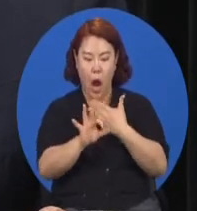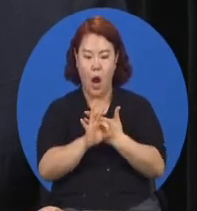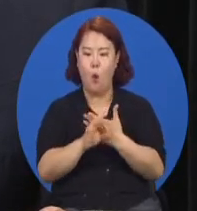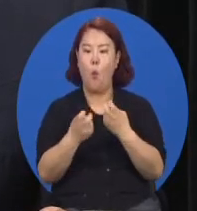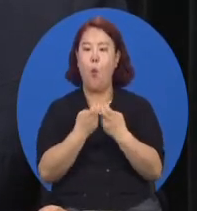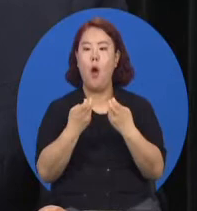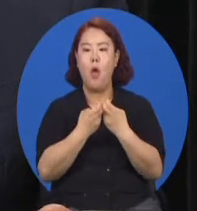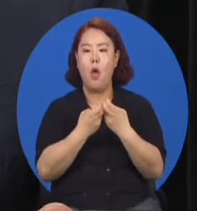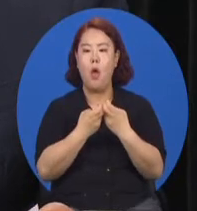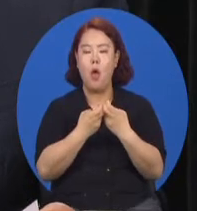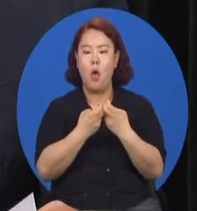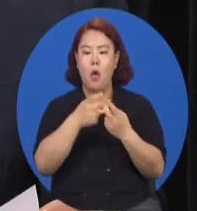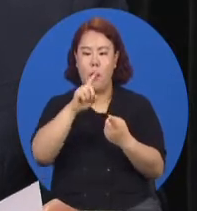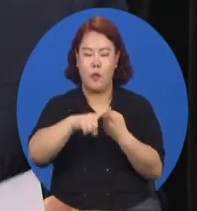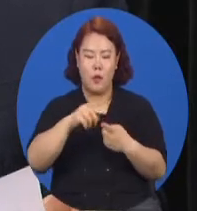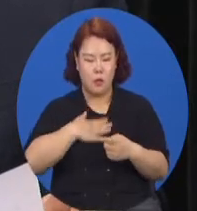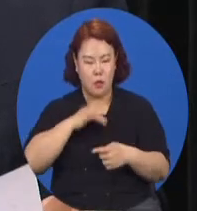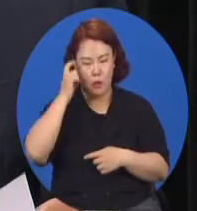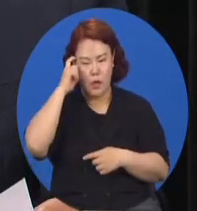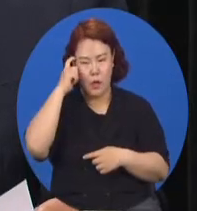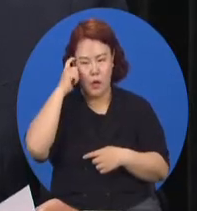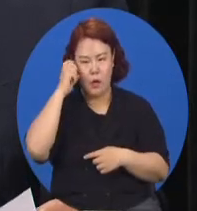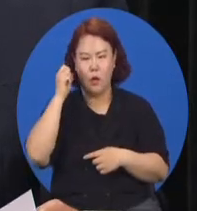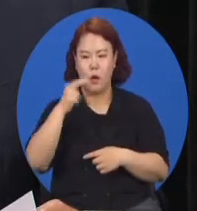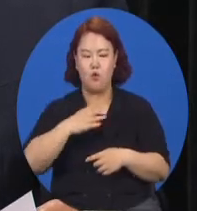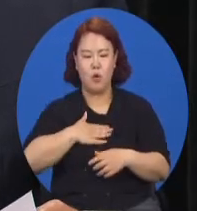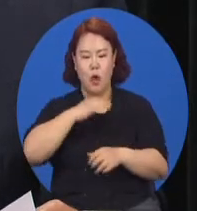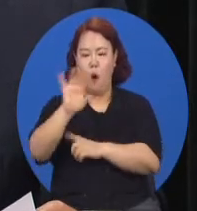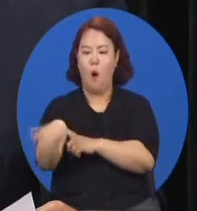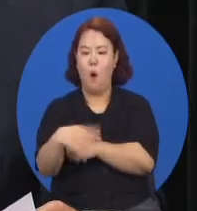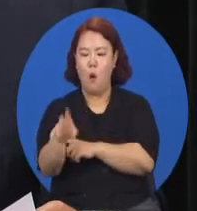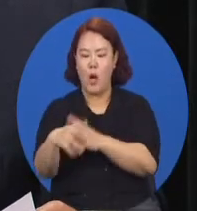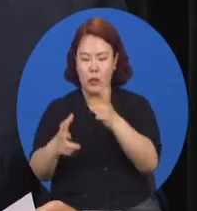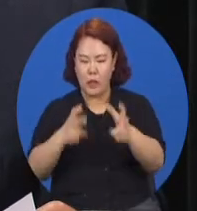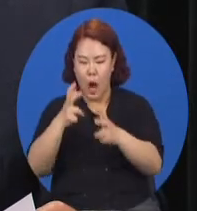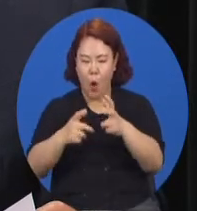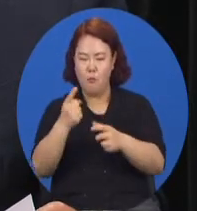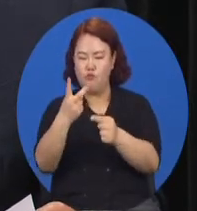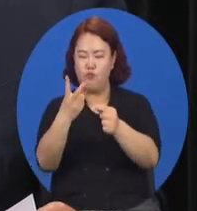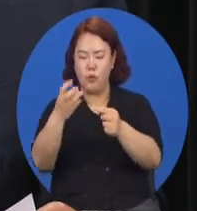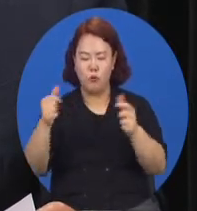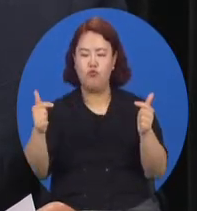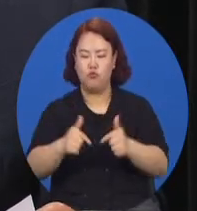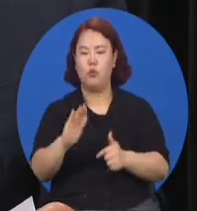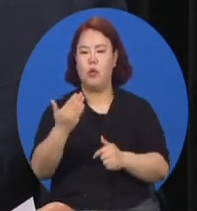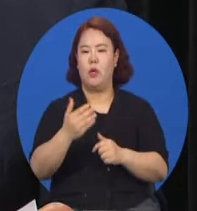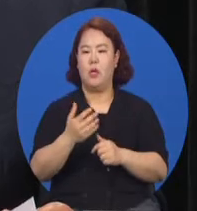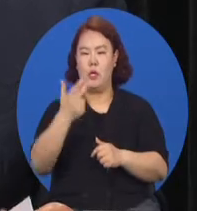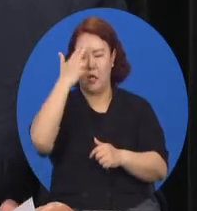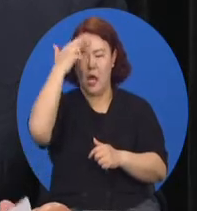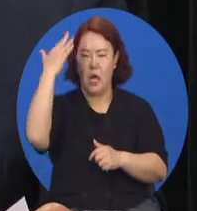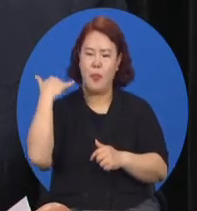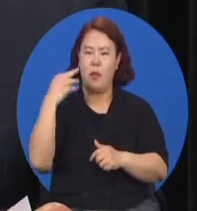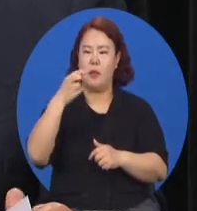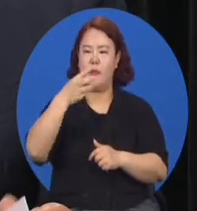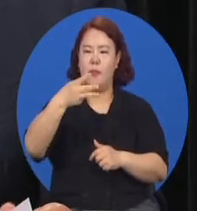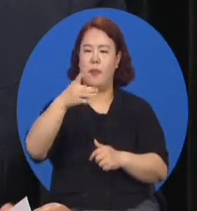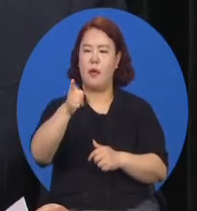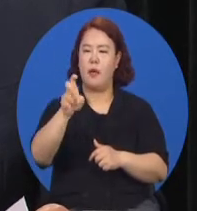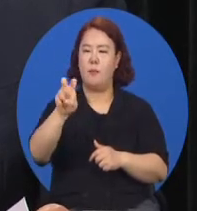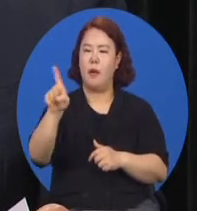남는데 제가 생각하기에는 우리가 엉터리 사업을 몇 가지만 안 해도 됩니다. 예를 들어서 옛날에 테마 영농 그